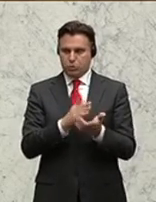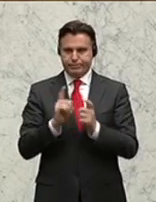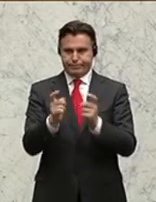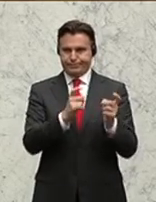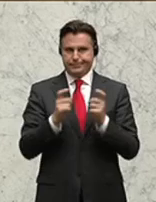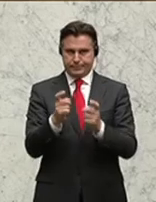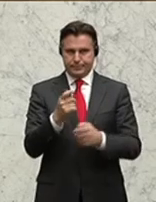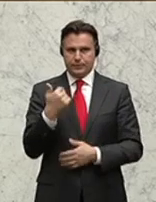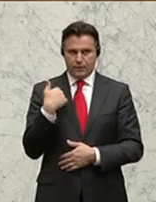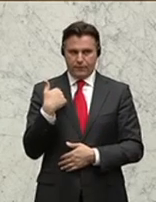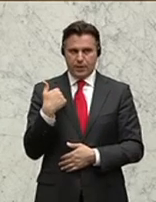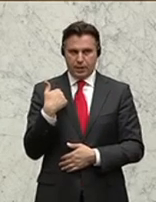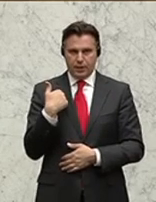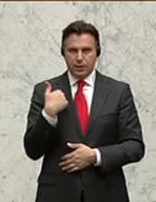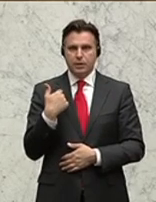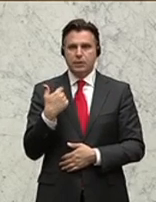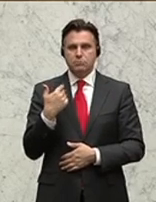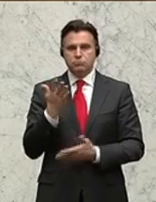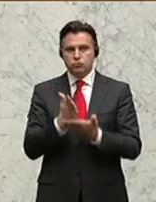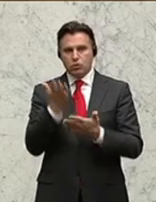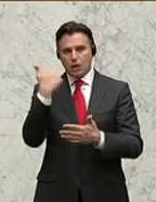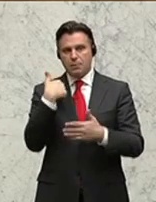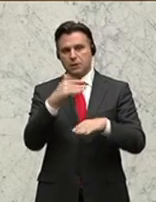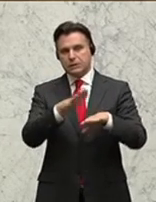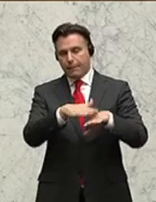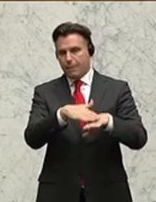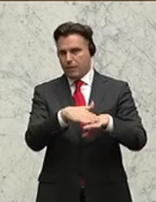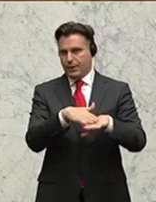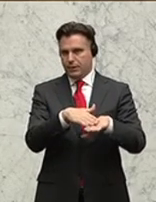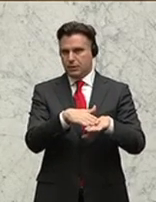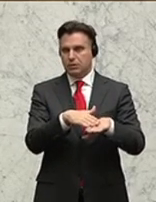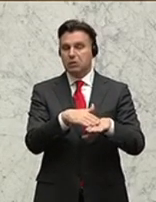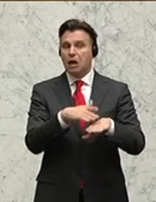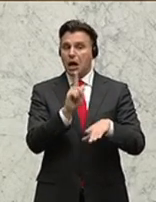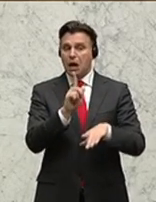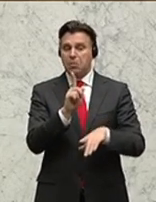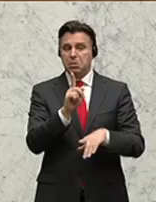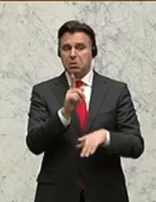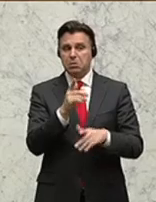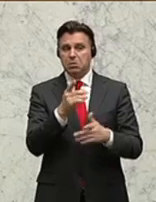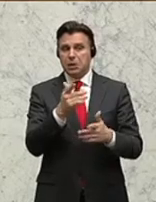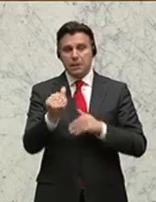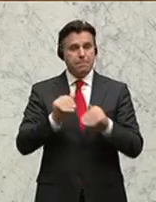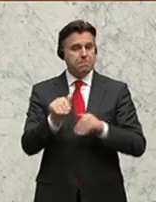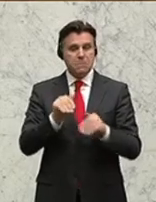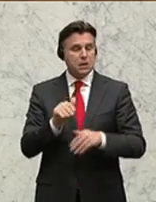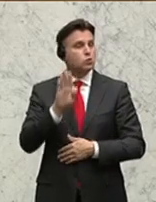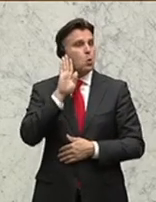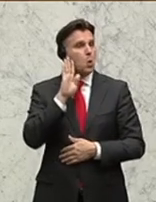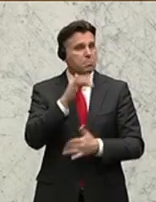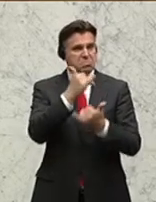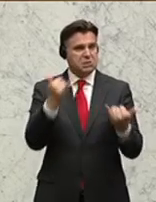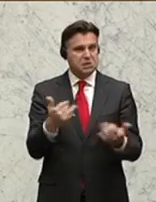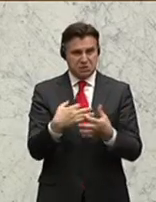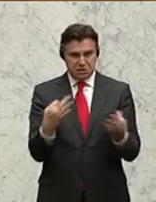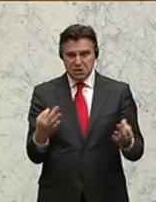dort darauf aufmerksam gemacht und bis jetzt habe ich keine andere Antwort gehört oder nicht vom Minister gehört. Ich nehme